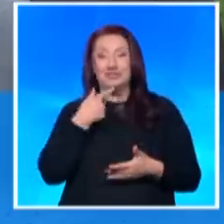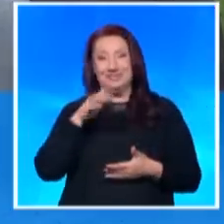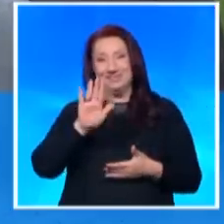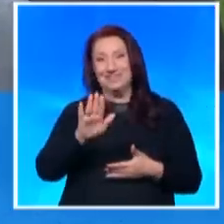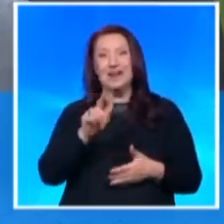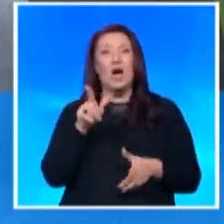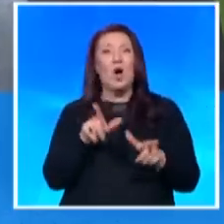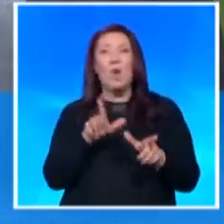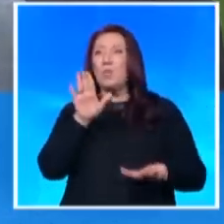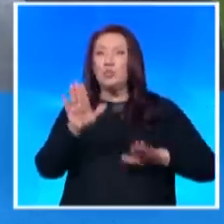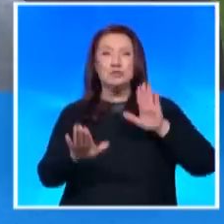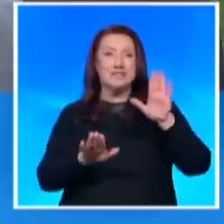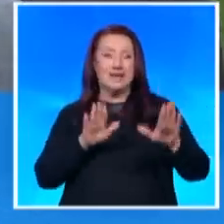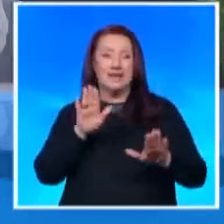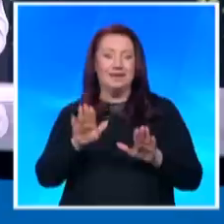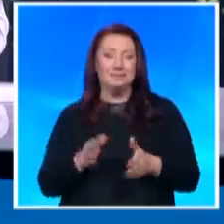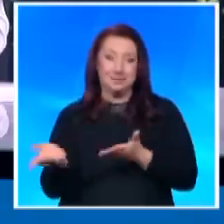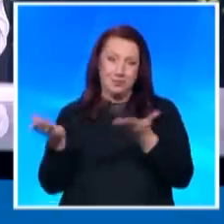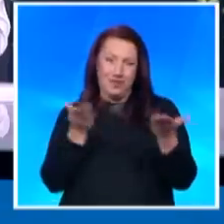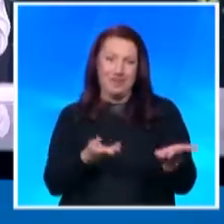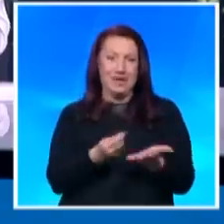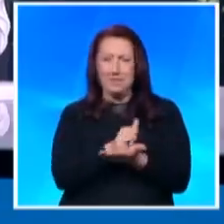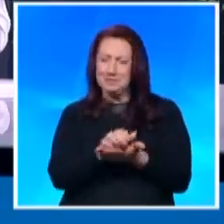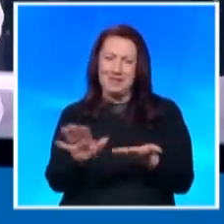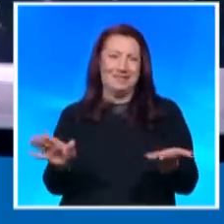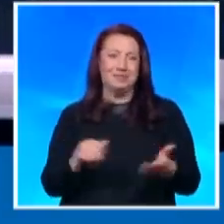Станчо Станчев, благодарим ти. Така се